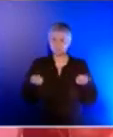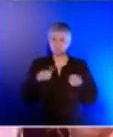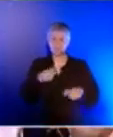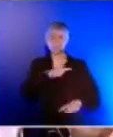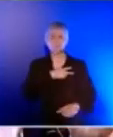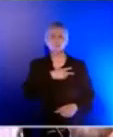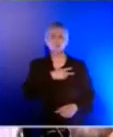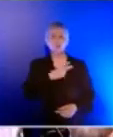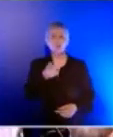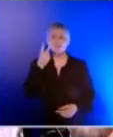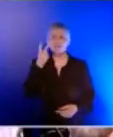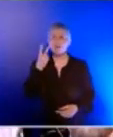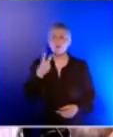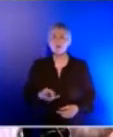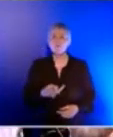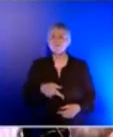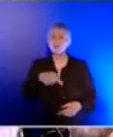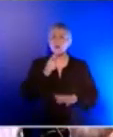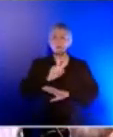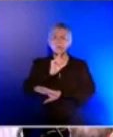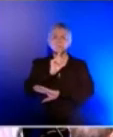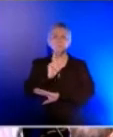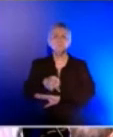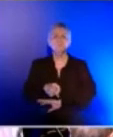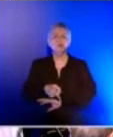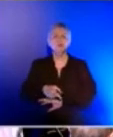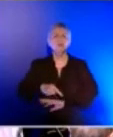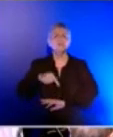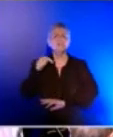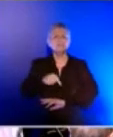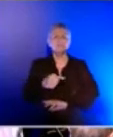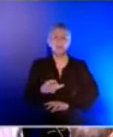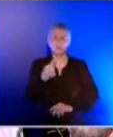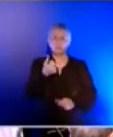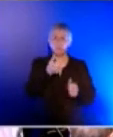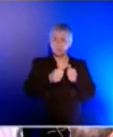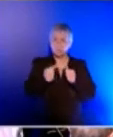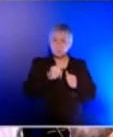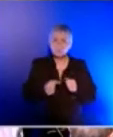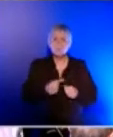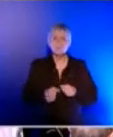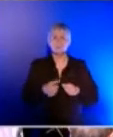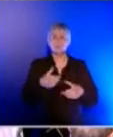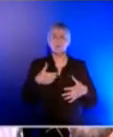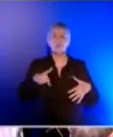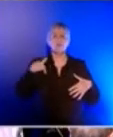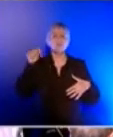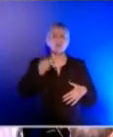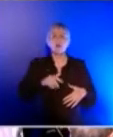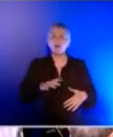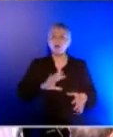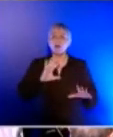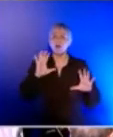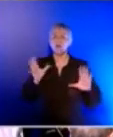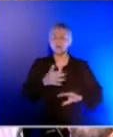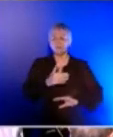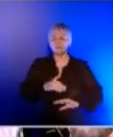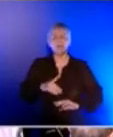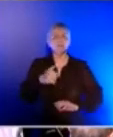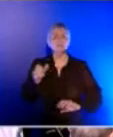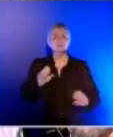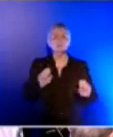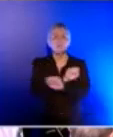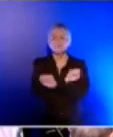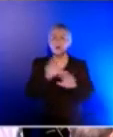επιδιώκει να επιβάλλει συνθήκη απόλυτης μονοκρατορίας, μονοφωνίας και ολοκληρωτισμού στην